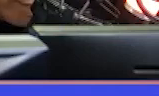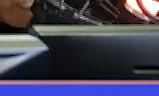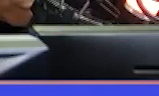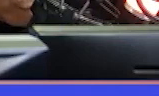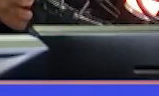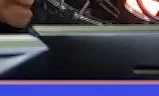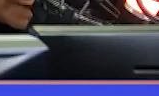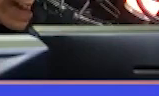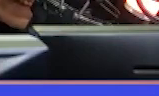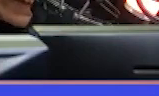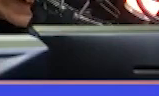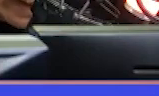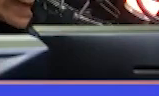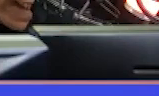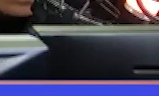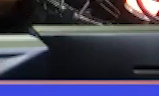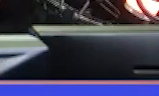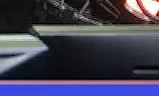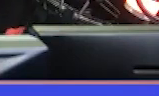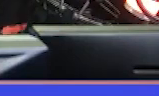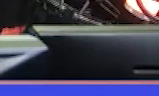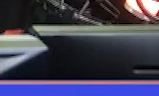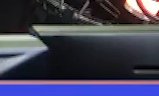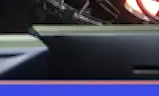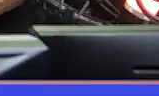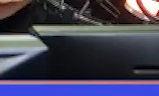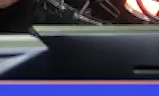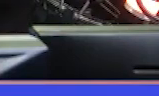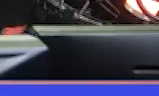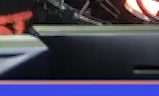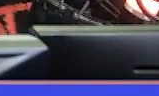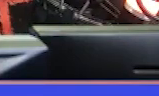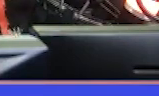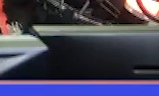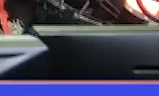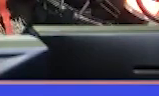เชื่อมโยงโครงสร้างพื้นฐานให้การเดินทางท่องเที่ยวเป็นไปอย่างไร้รอยต่อนะครับ ค่ะ